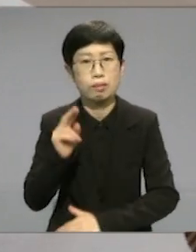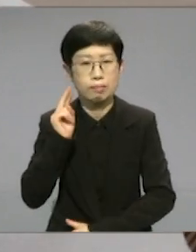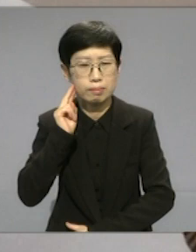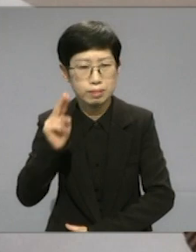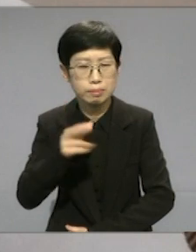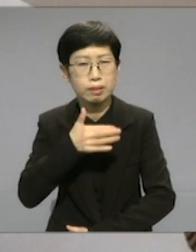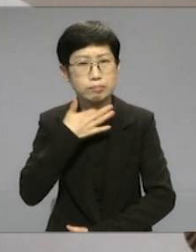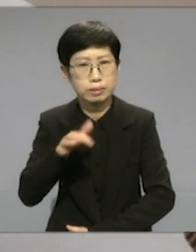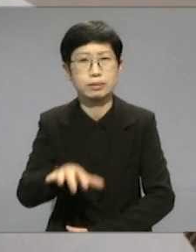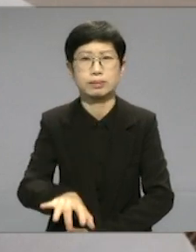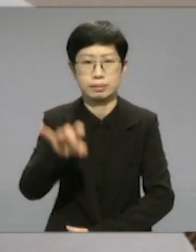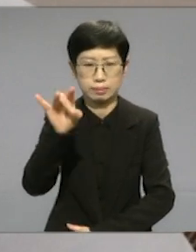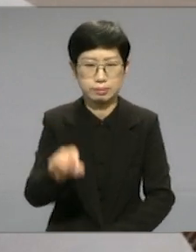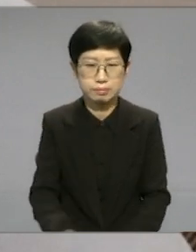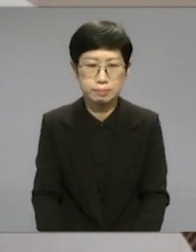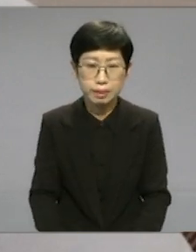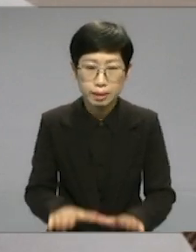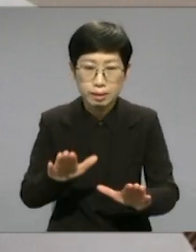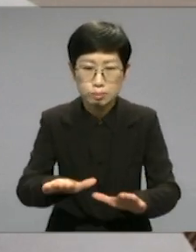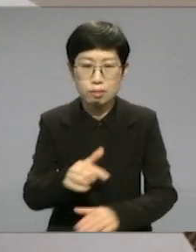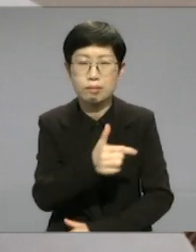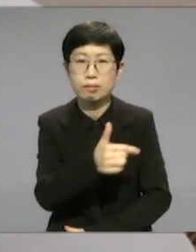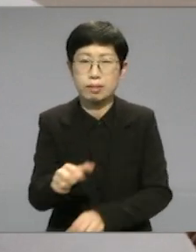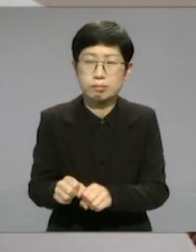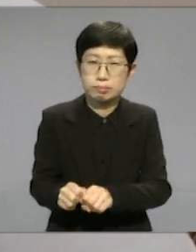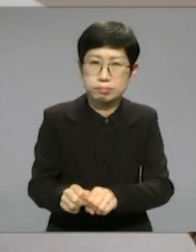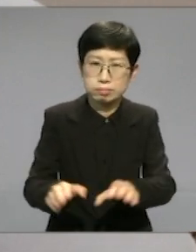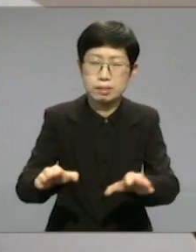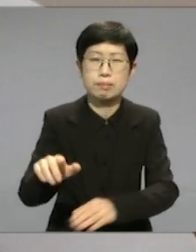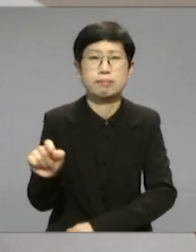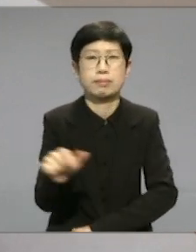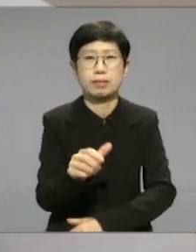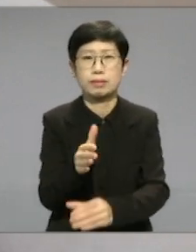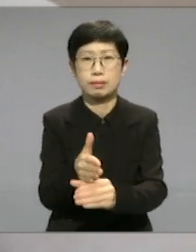al principio importado, luego autóctono.